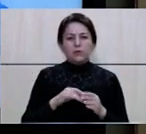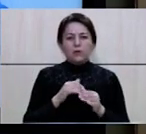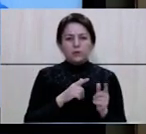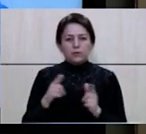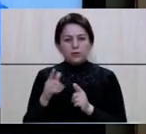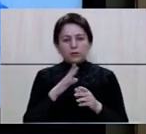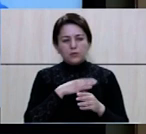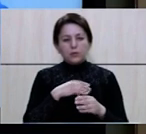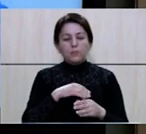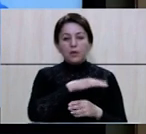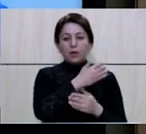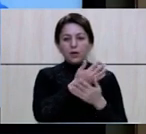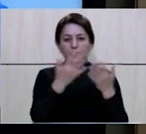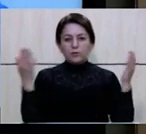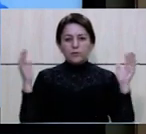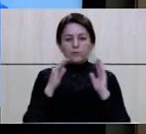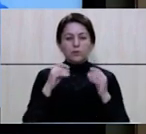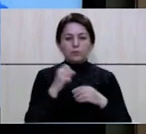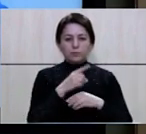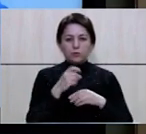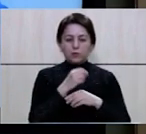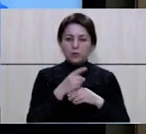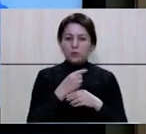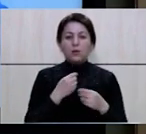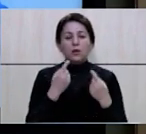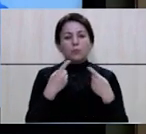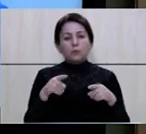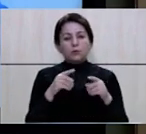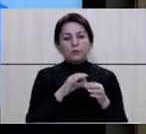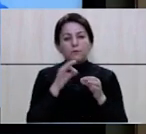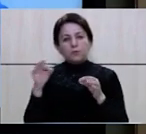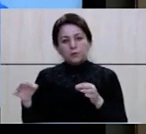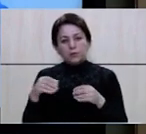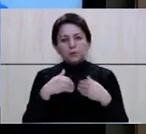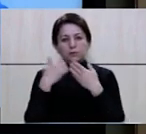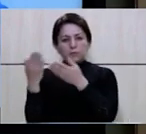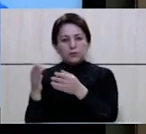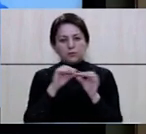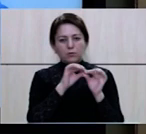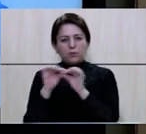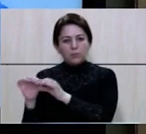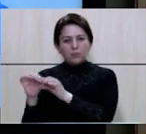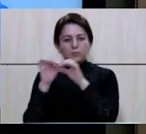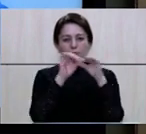atrofdagi bozorlarga, hattoki qo'shni viloyatlarga ham yetkazib beriladi.